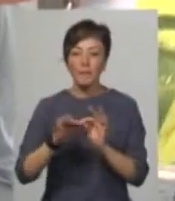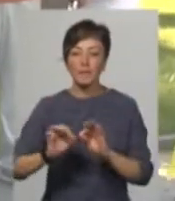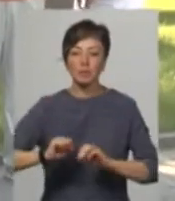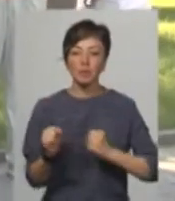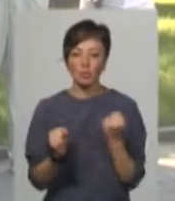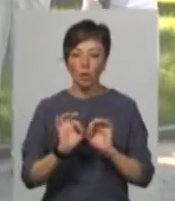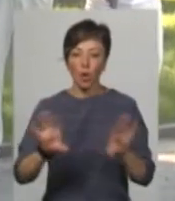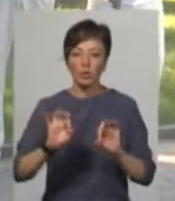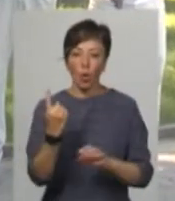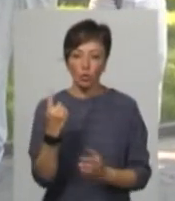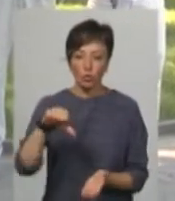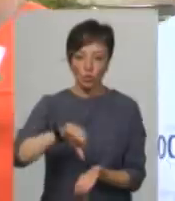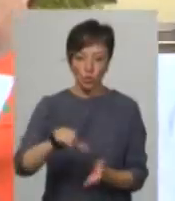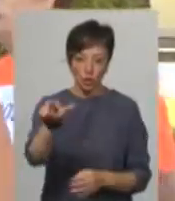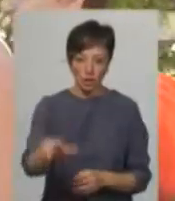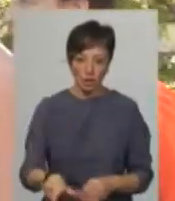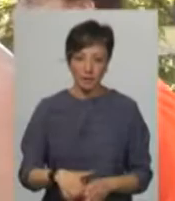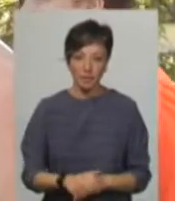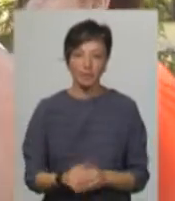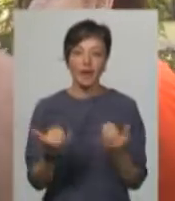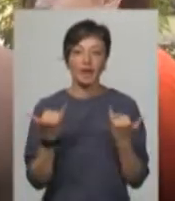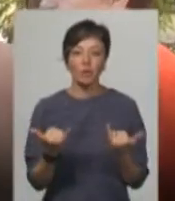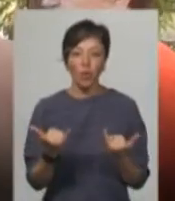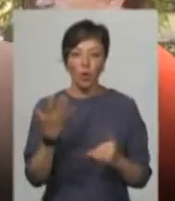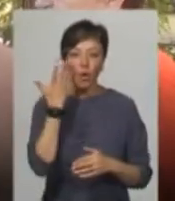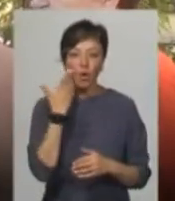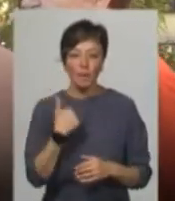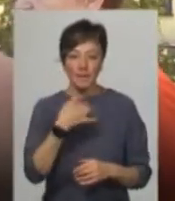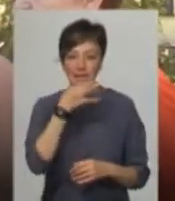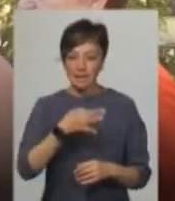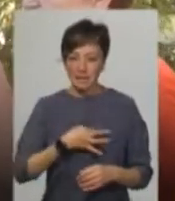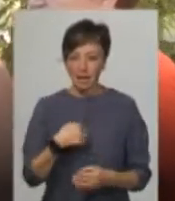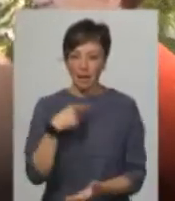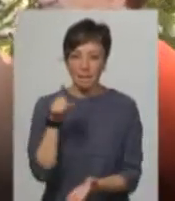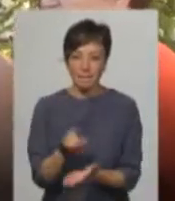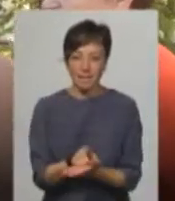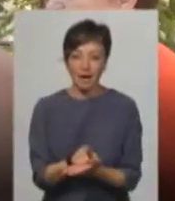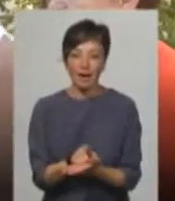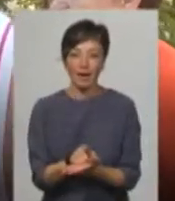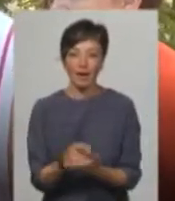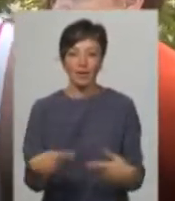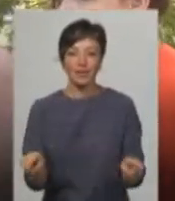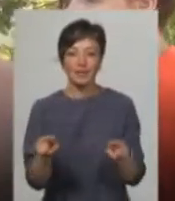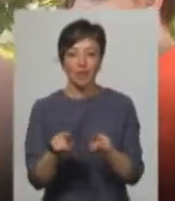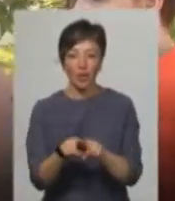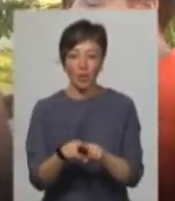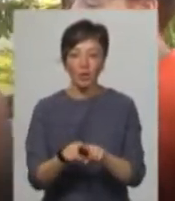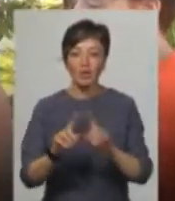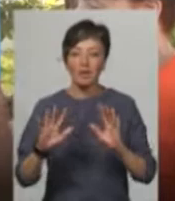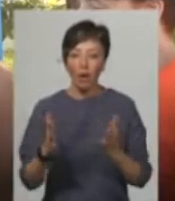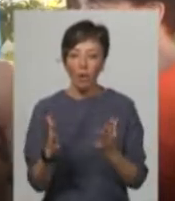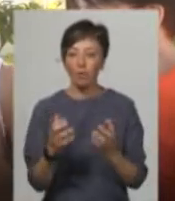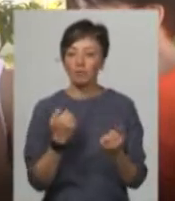один із учасників Микола Хоружий. Сьогодні, коли мені сказали, що я маю таку нагоду